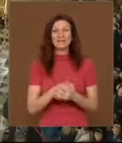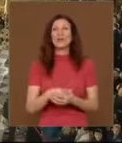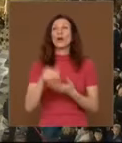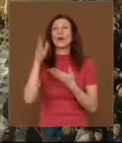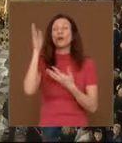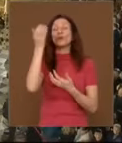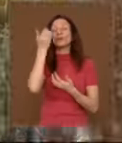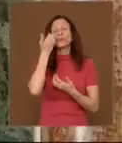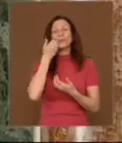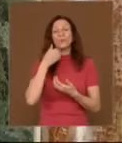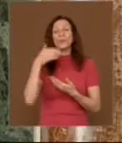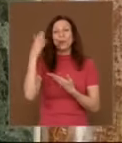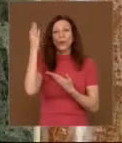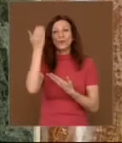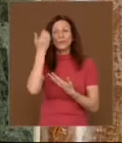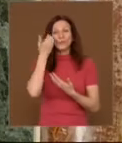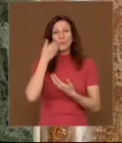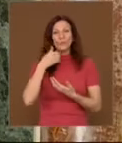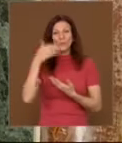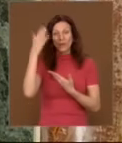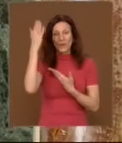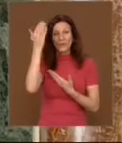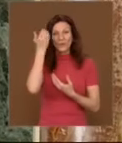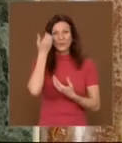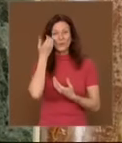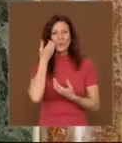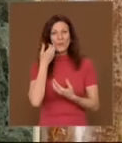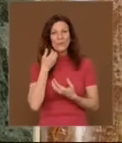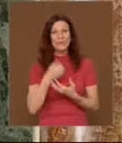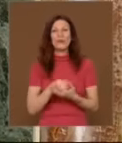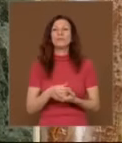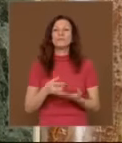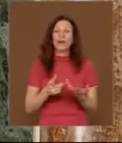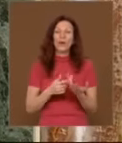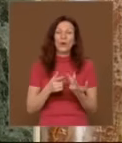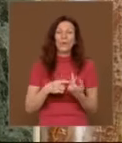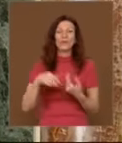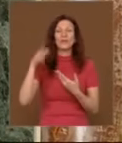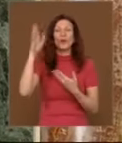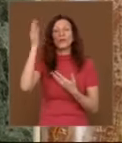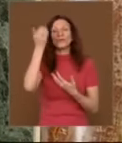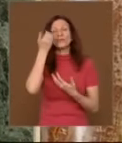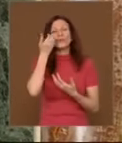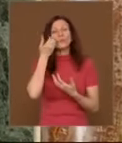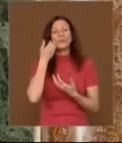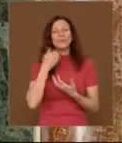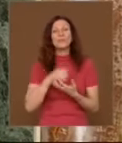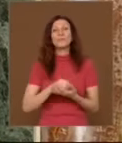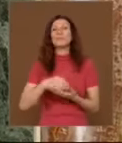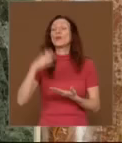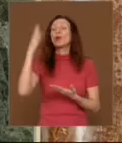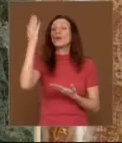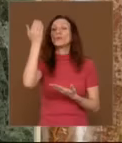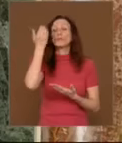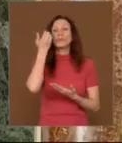Господи, помилуй, Господи, помилуй, Господи, помилуй, Господи, помилуй, Господи, помилуй, Господи, помилуй, Господи, помилуй, Господи, помилуй, Господи, помилуй, Господи,